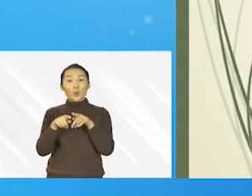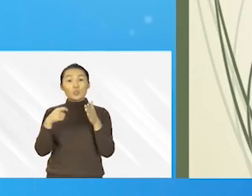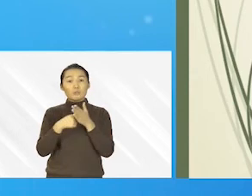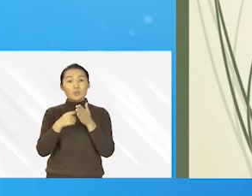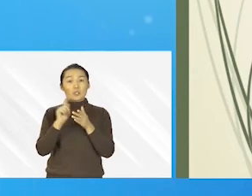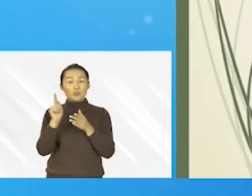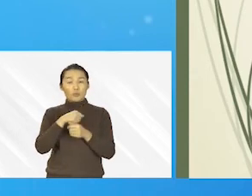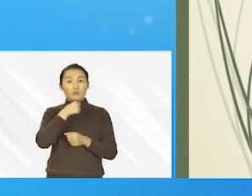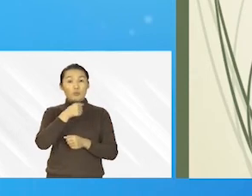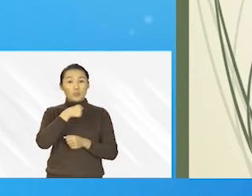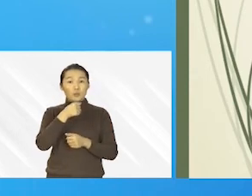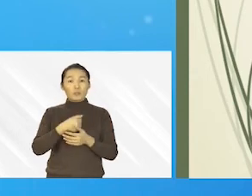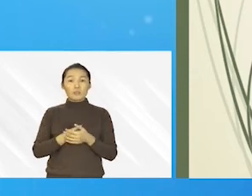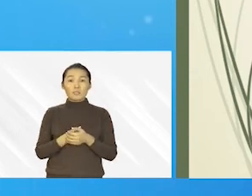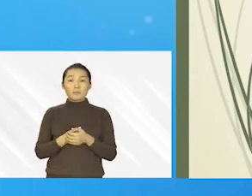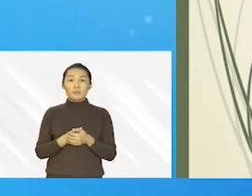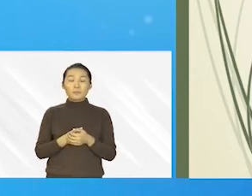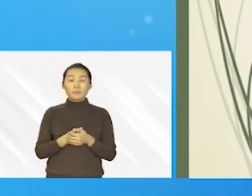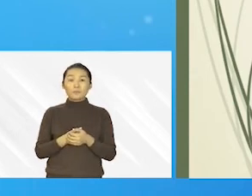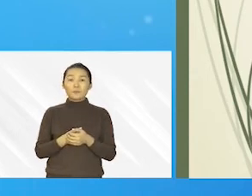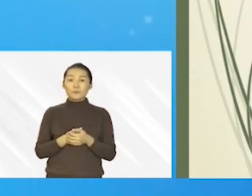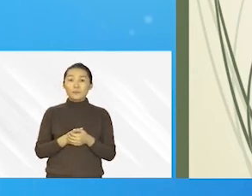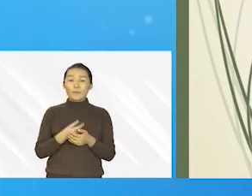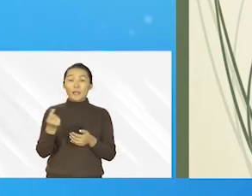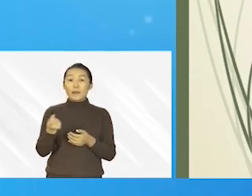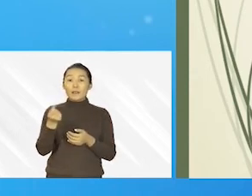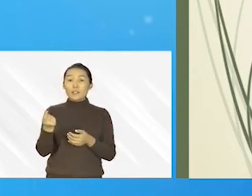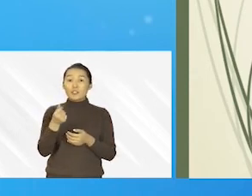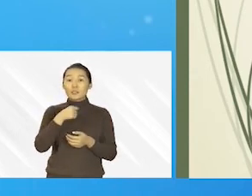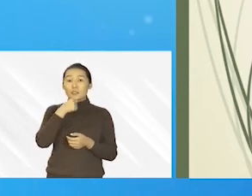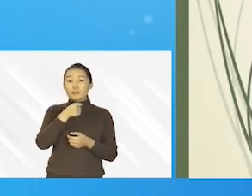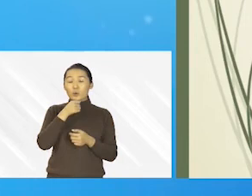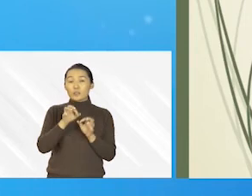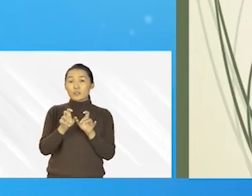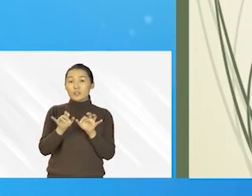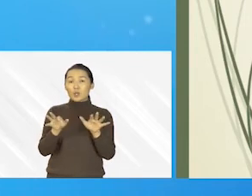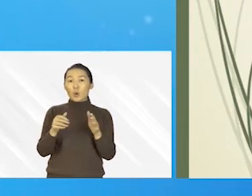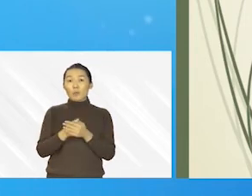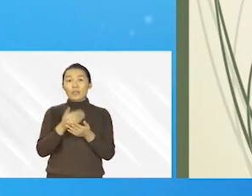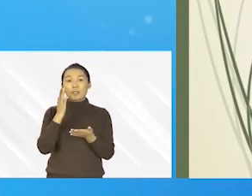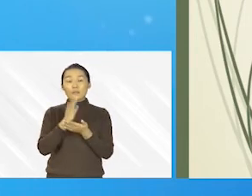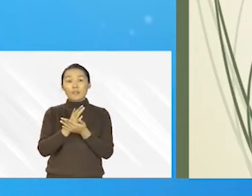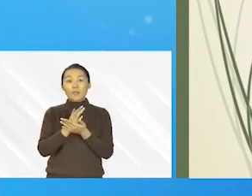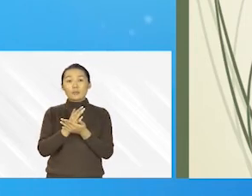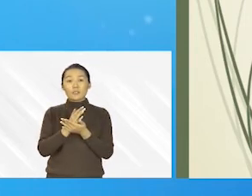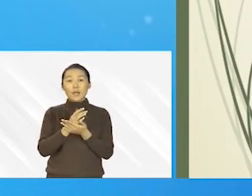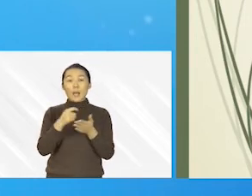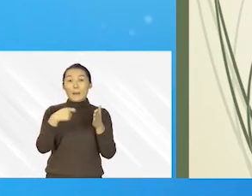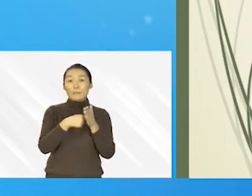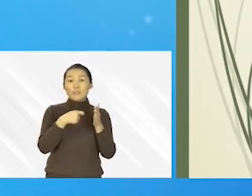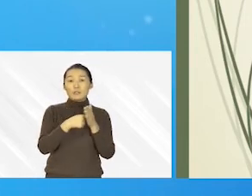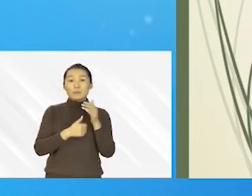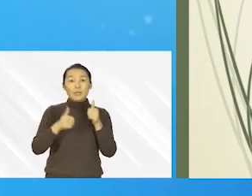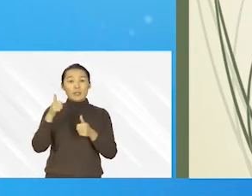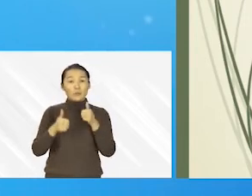и взрослые особи. Итак, личинки и взрослые насекомые являются пищевыми